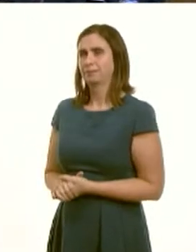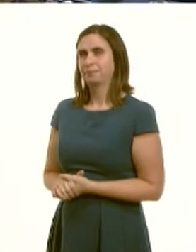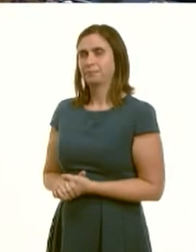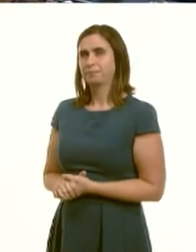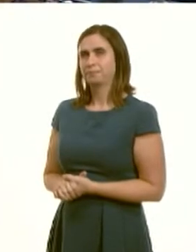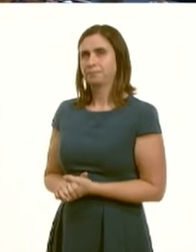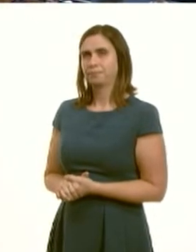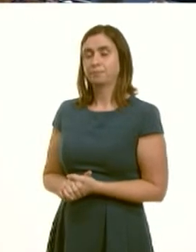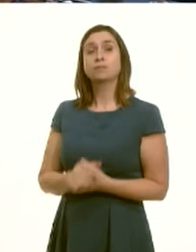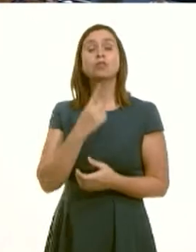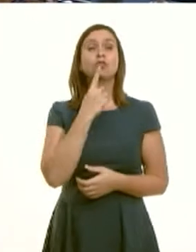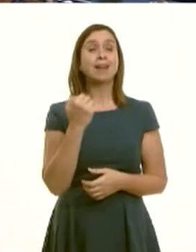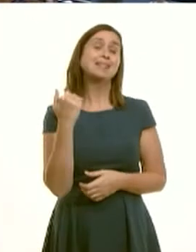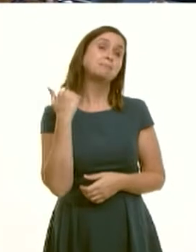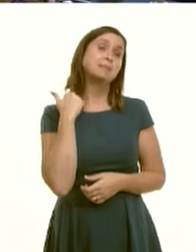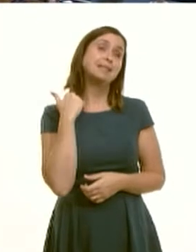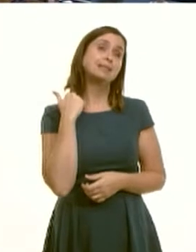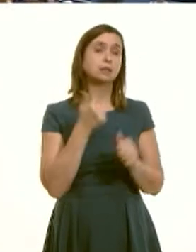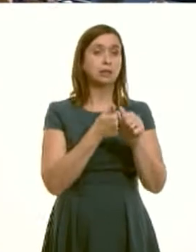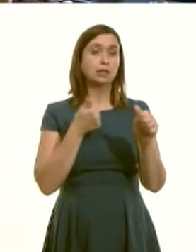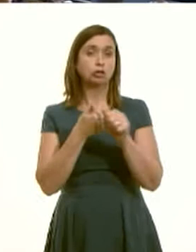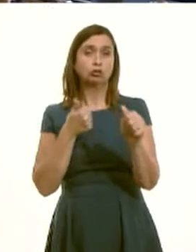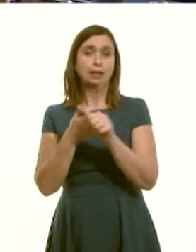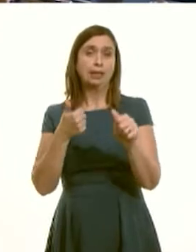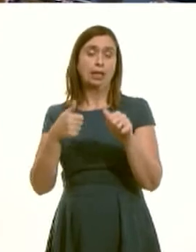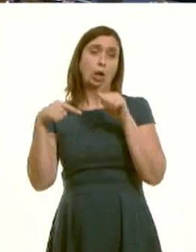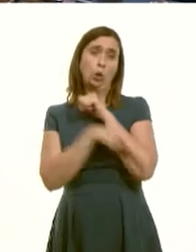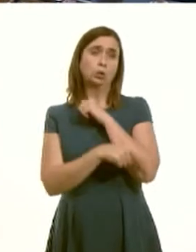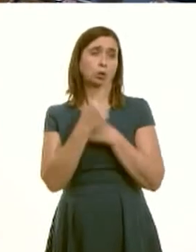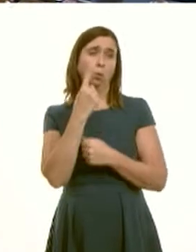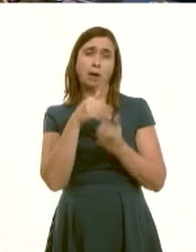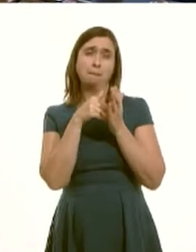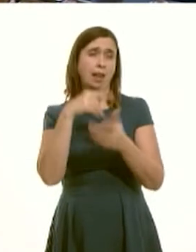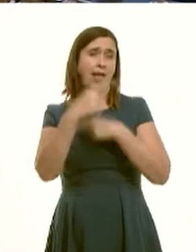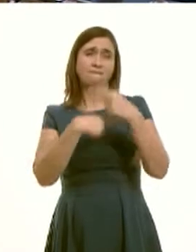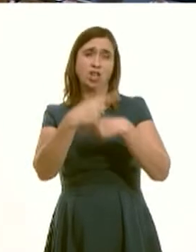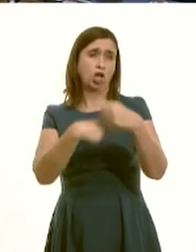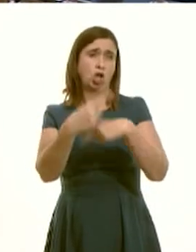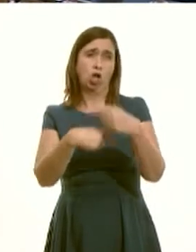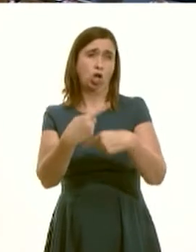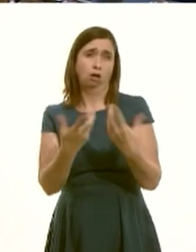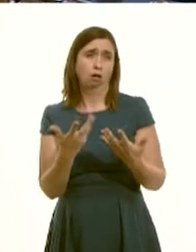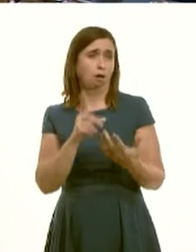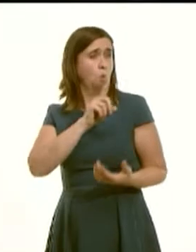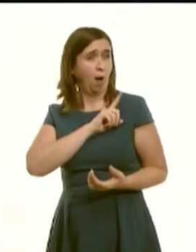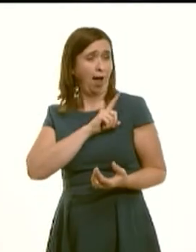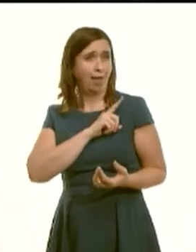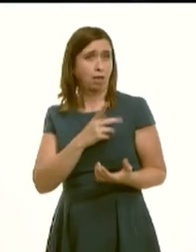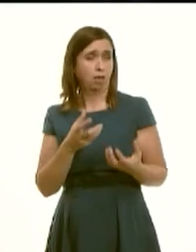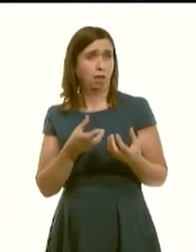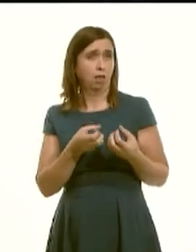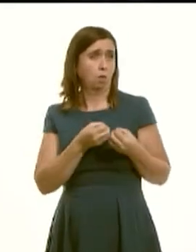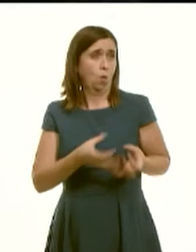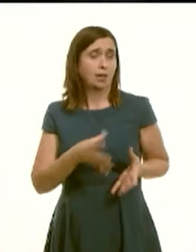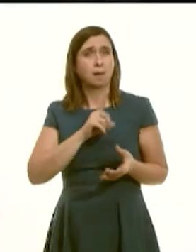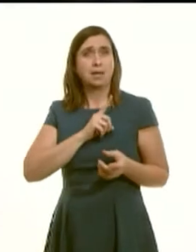Minister, the red meat industry in Wales is losing around £1 million every year as a result of the way in which the promotional